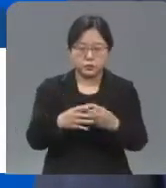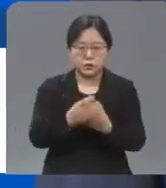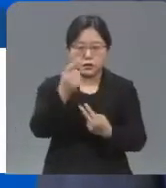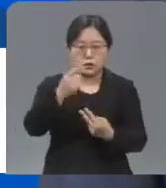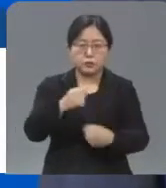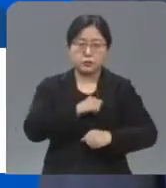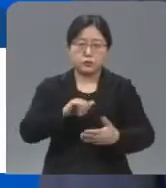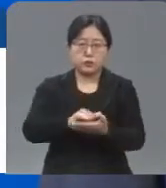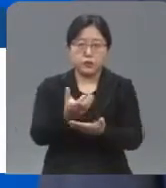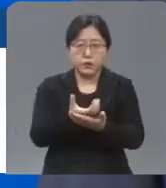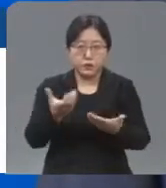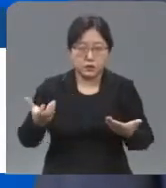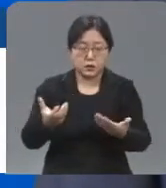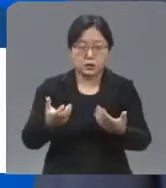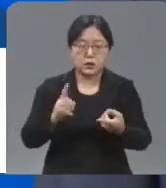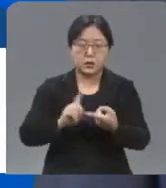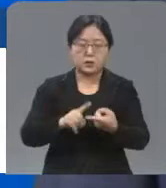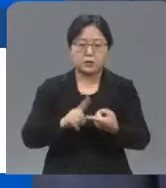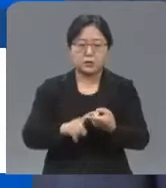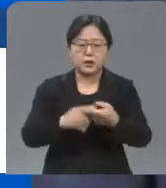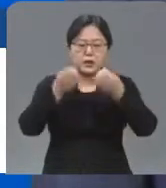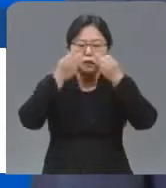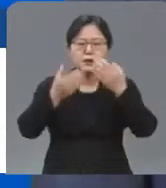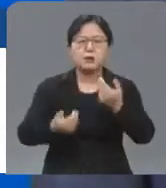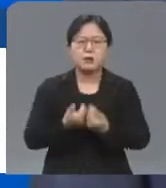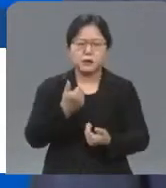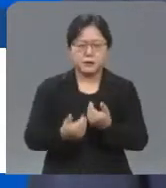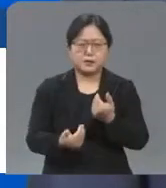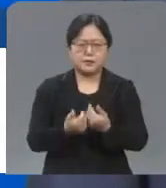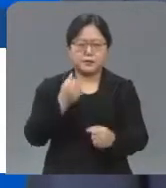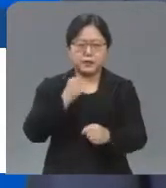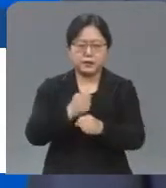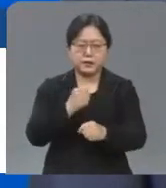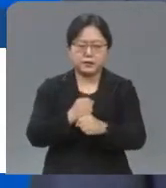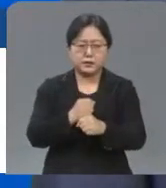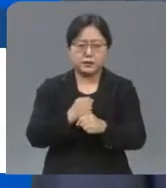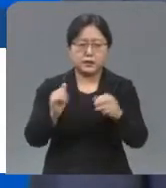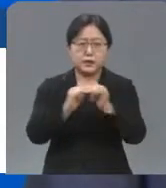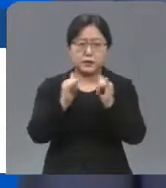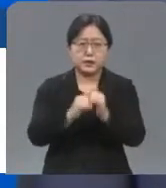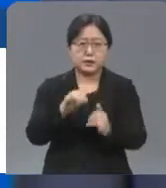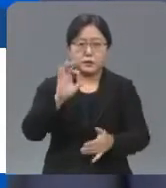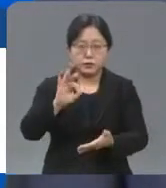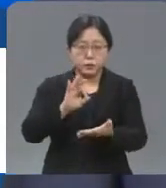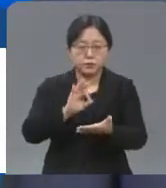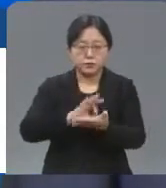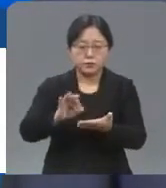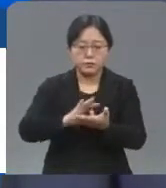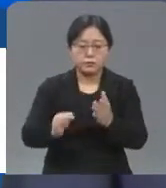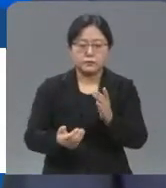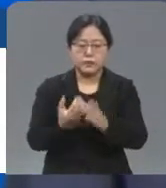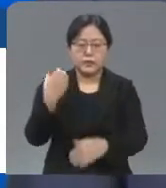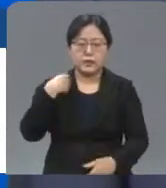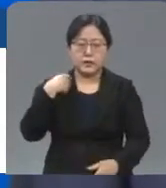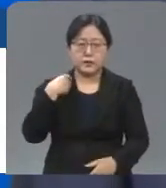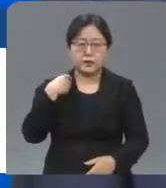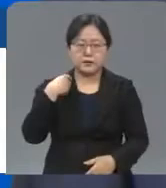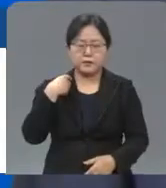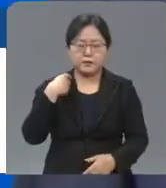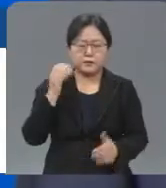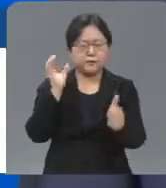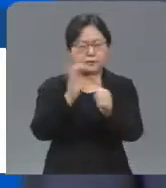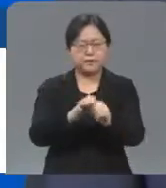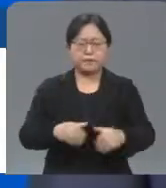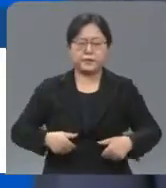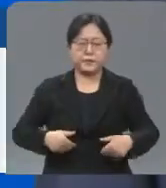군공항 이전 문제 해결에 있어 새로운 갈등 야기에 따른 사회적 비용 발생에 대한 책임을 절대 피할